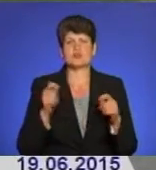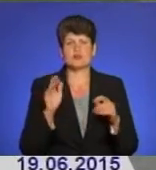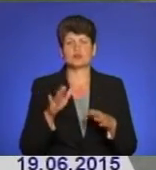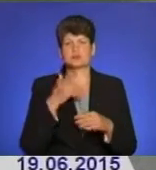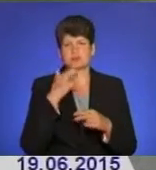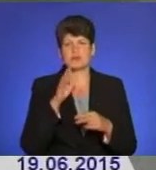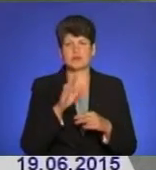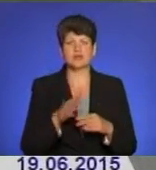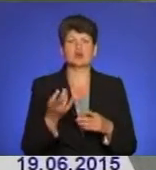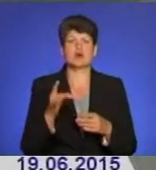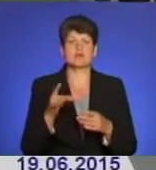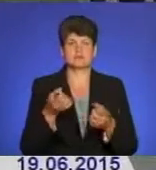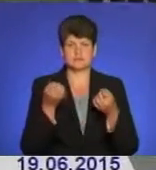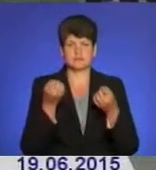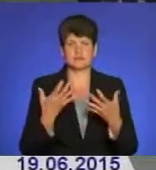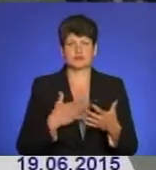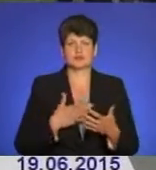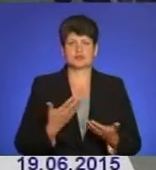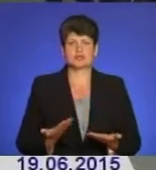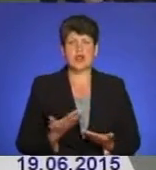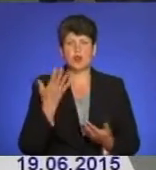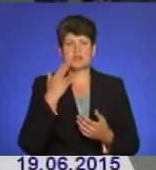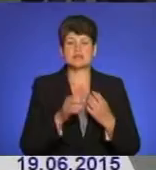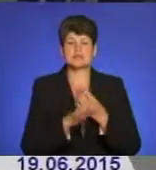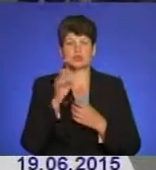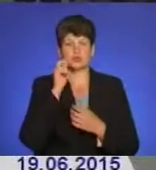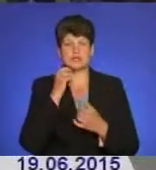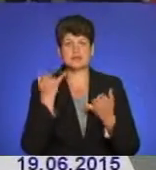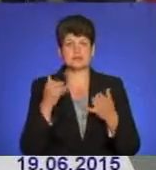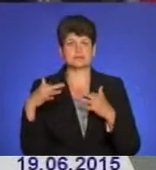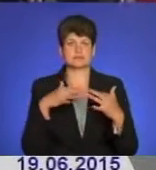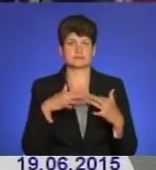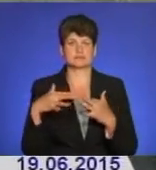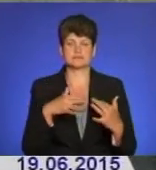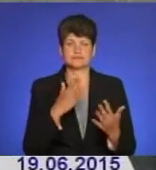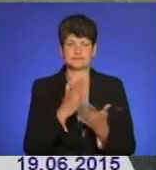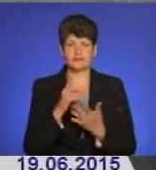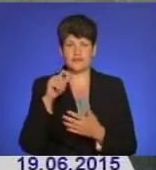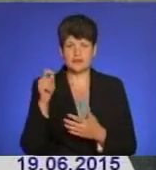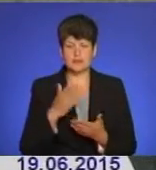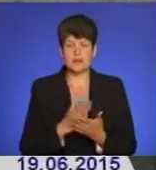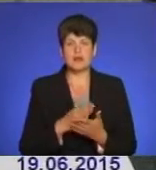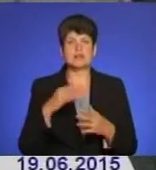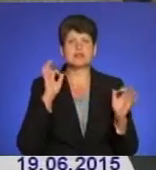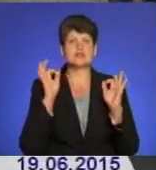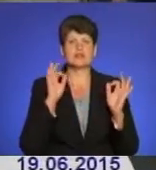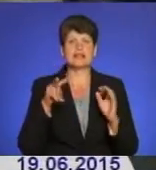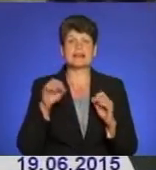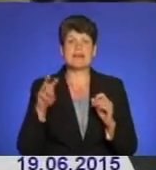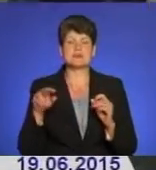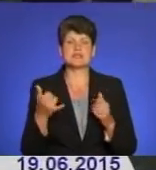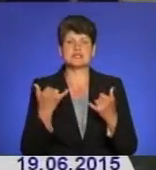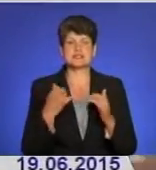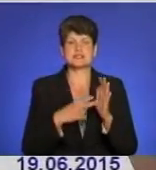адаптована до реалій нашого життя, коли на сході України досі тривають бойові дії. Проте цьогоріч «Дзвони Лемківщини»,